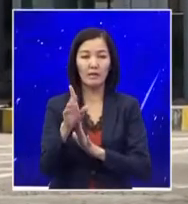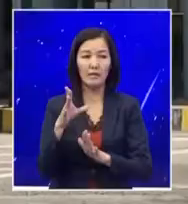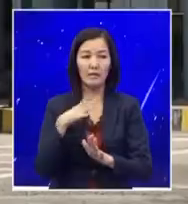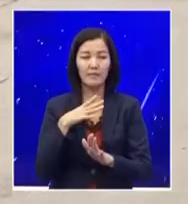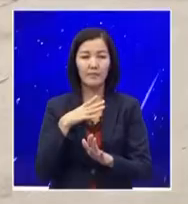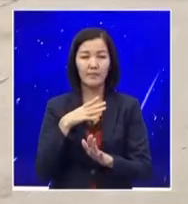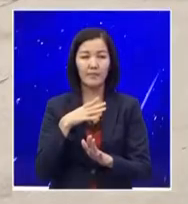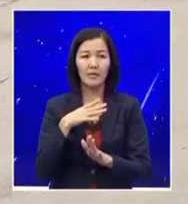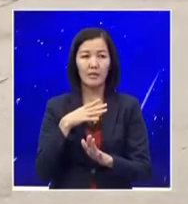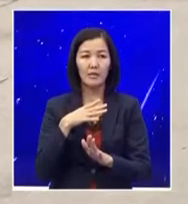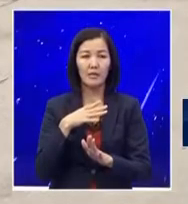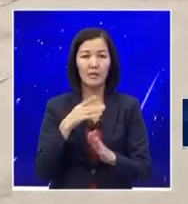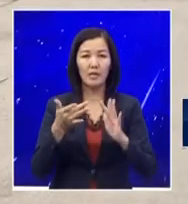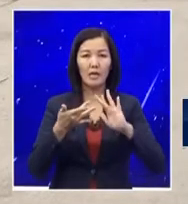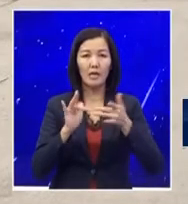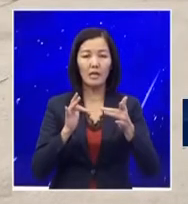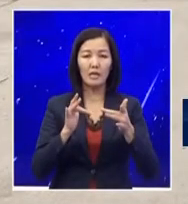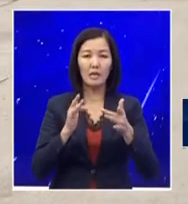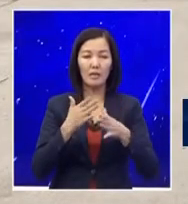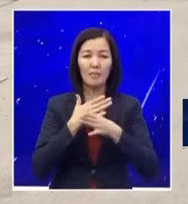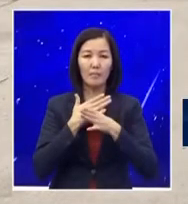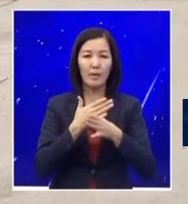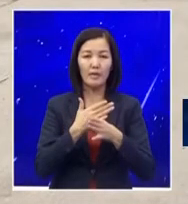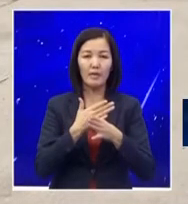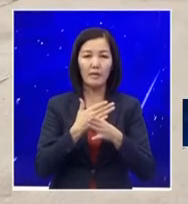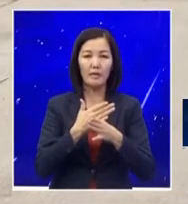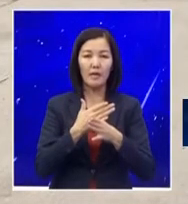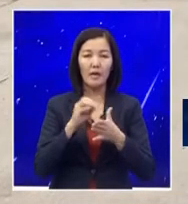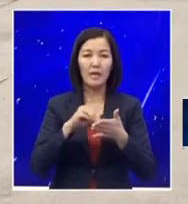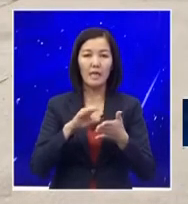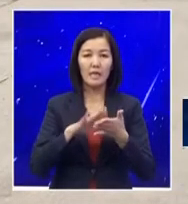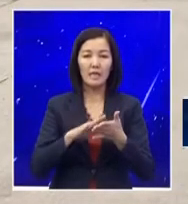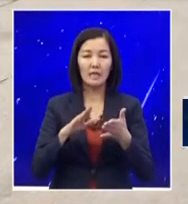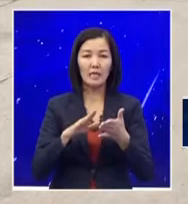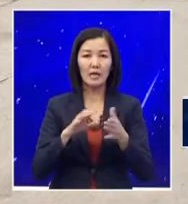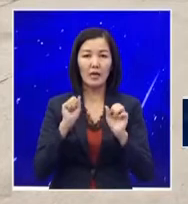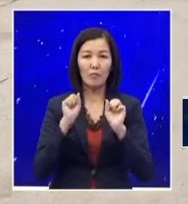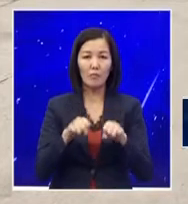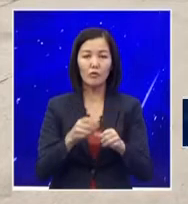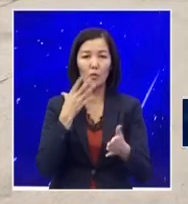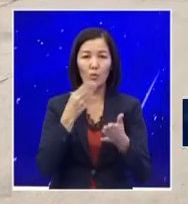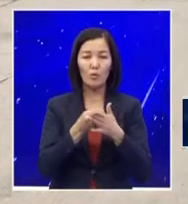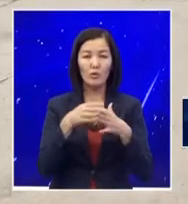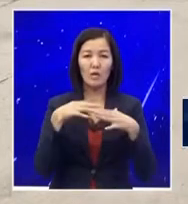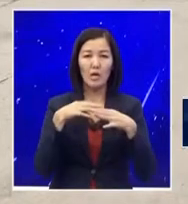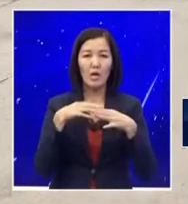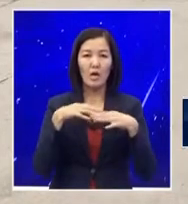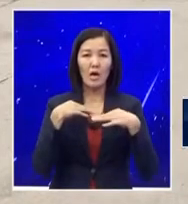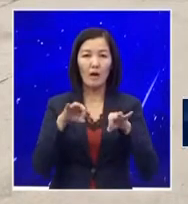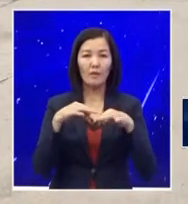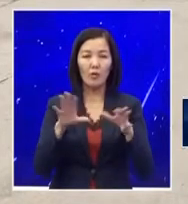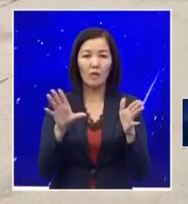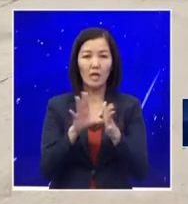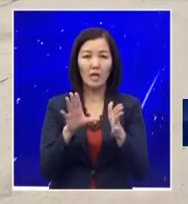GoCargo.kz интернет порталынан регистрация жасай алады, және өз автокөліктерін жаңа